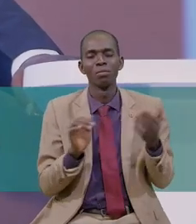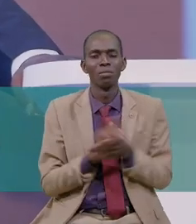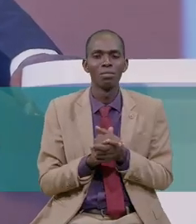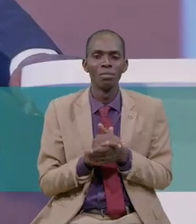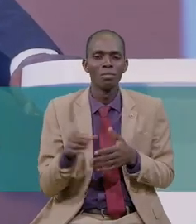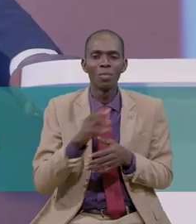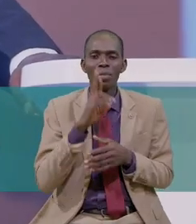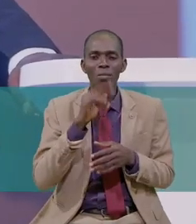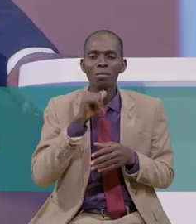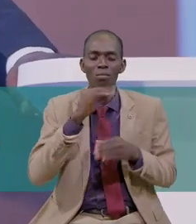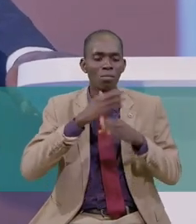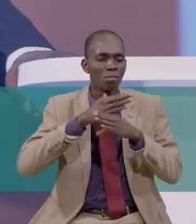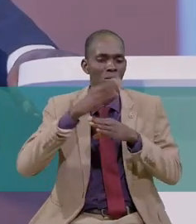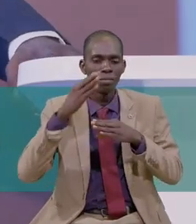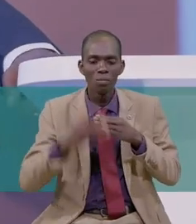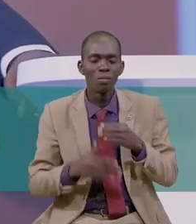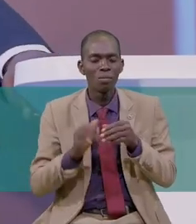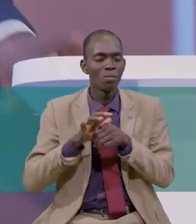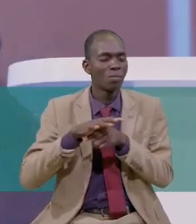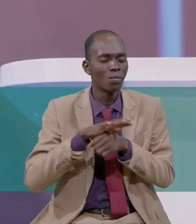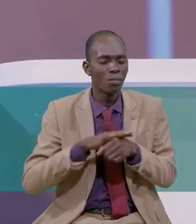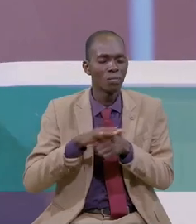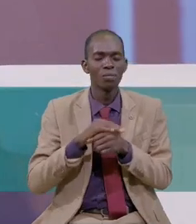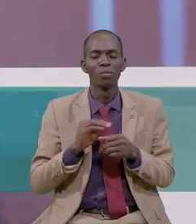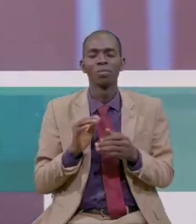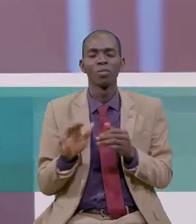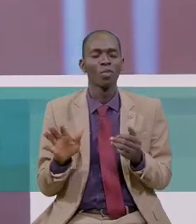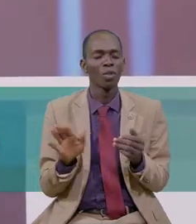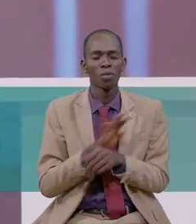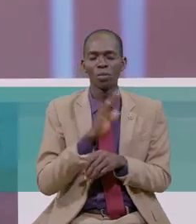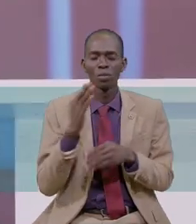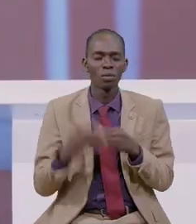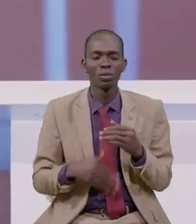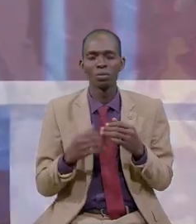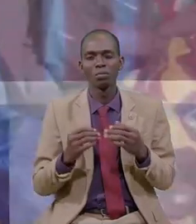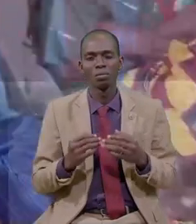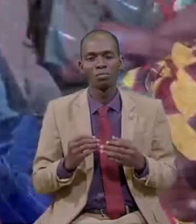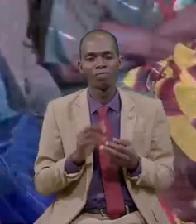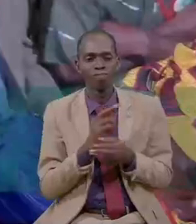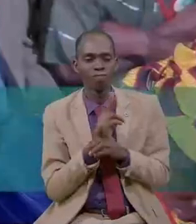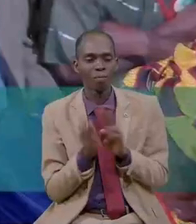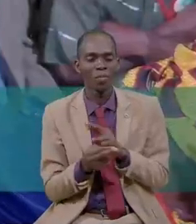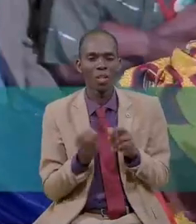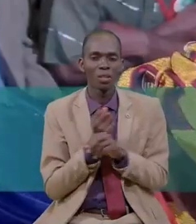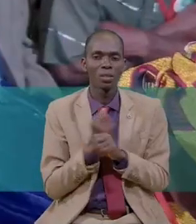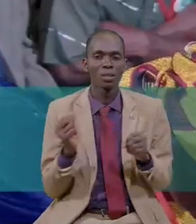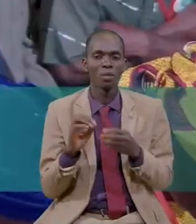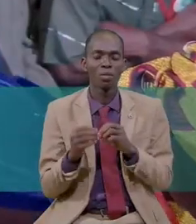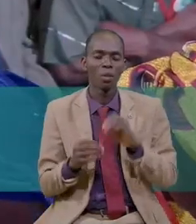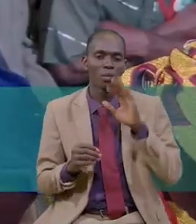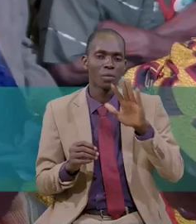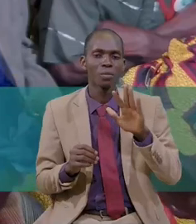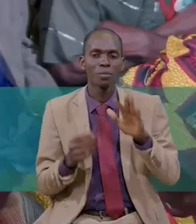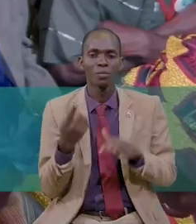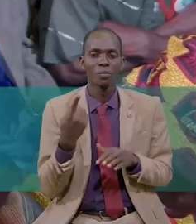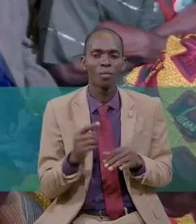pas totalement et entièrement, complètement, entièrement de Christ. Troisième élément, la rétribution finale de